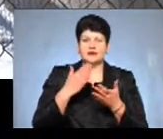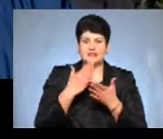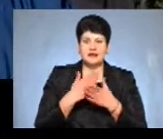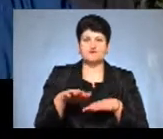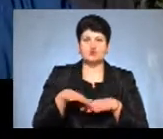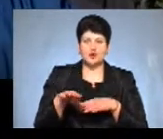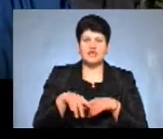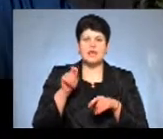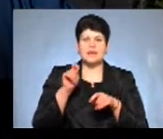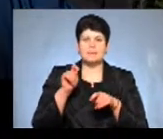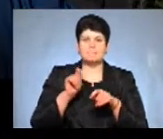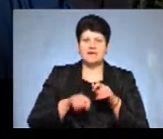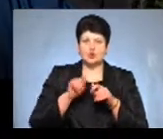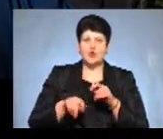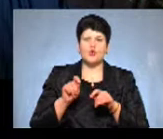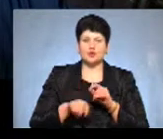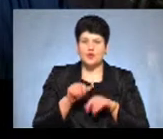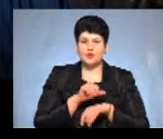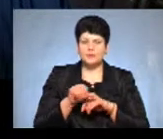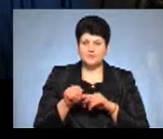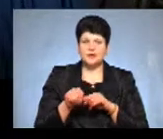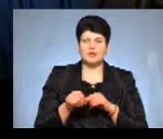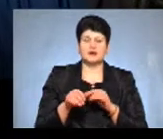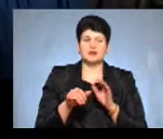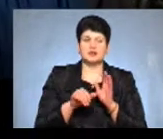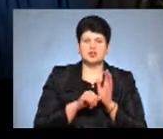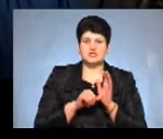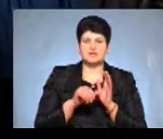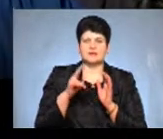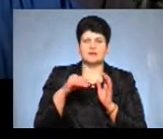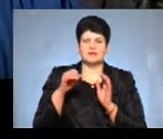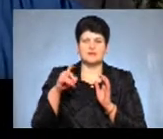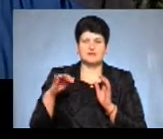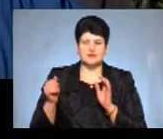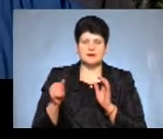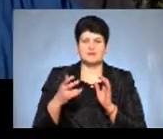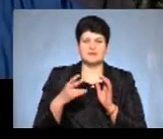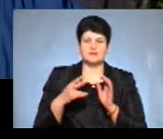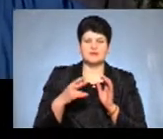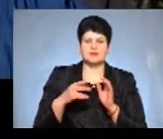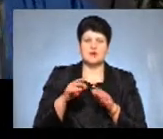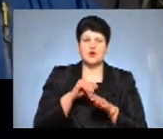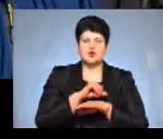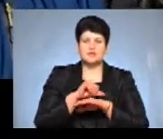контролю. 2006 року 1,6 дизель. За розмитнення заплатив